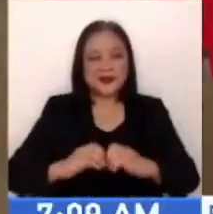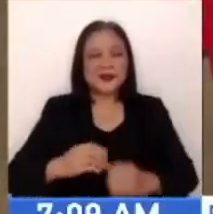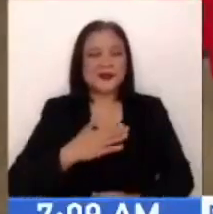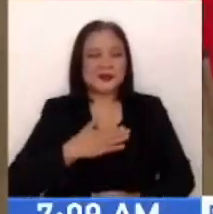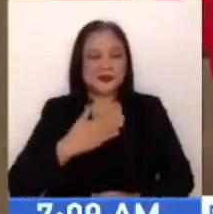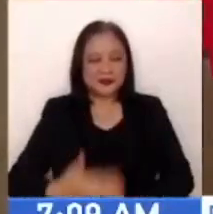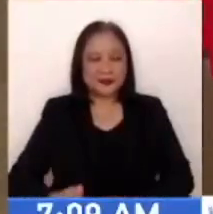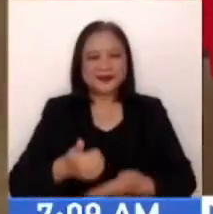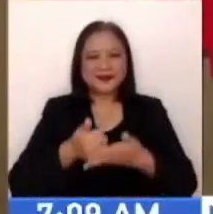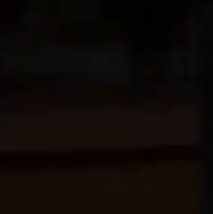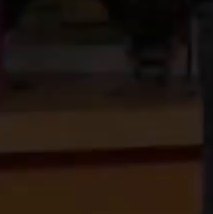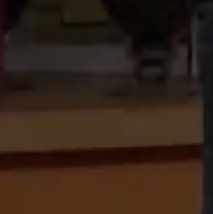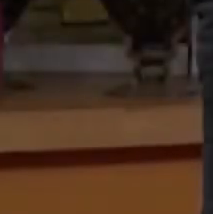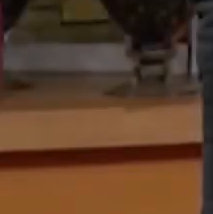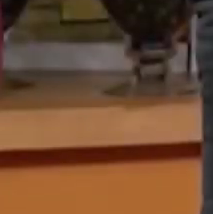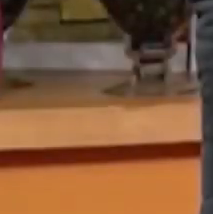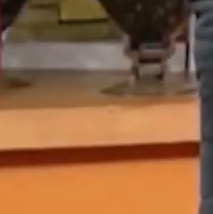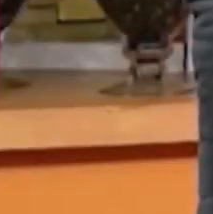News.